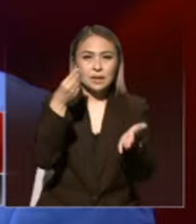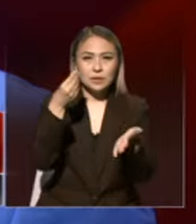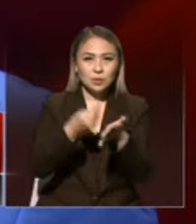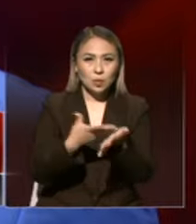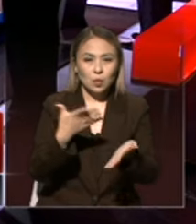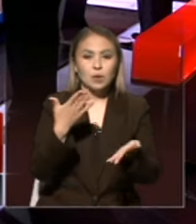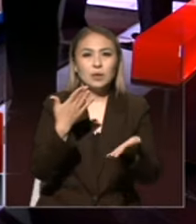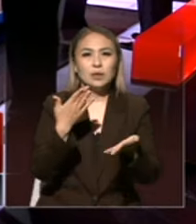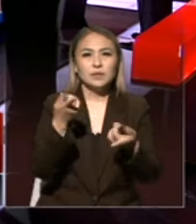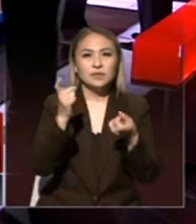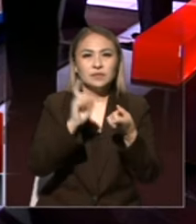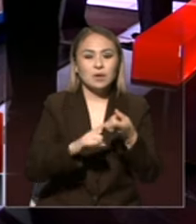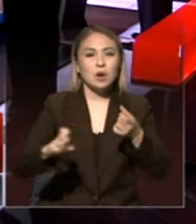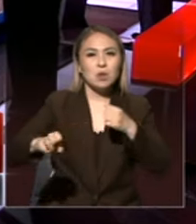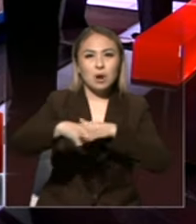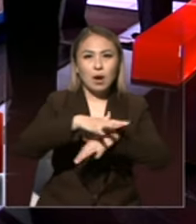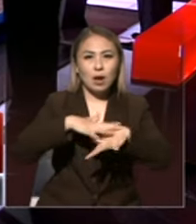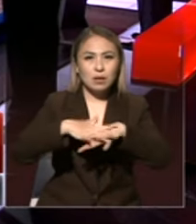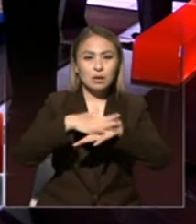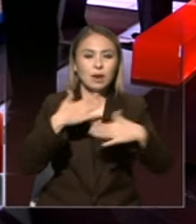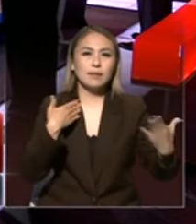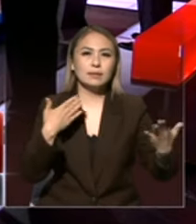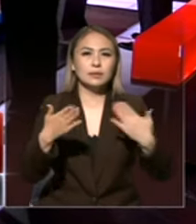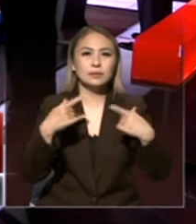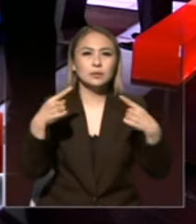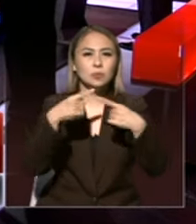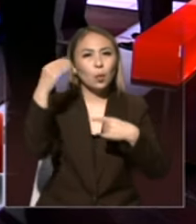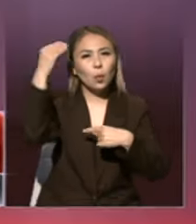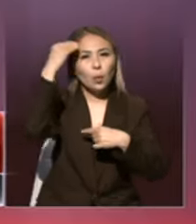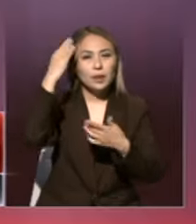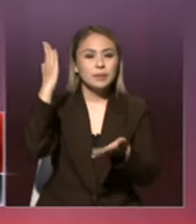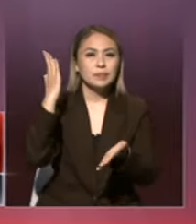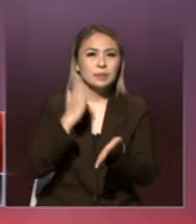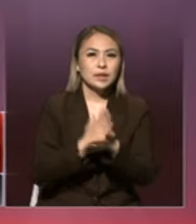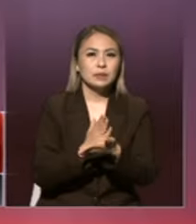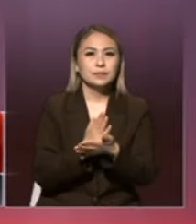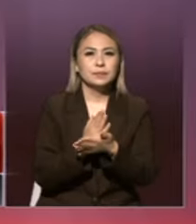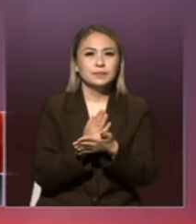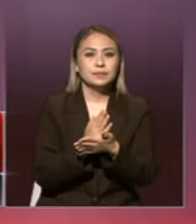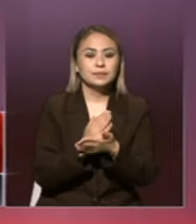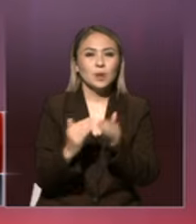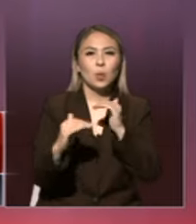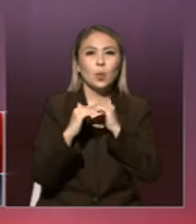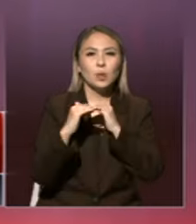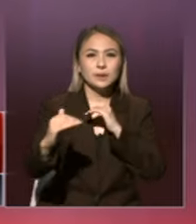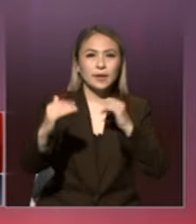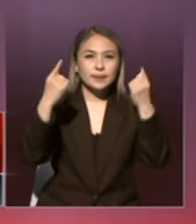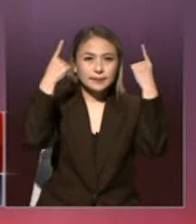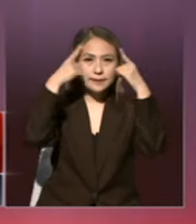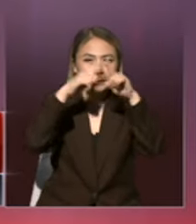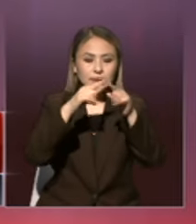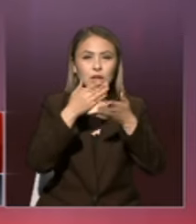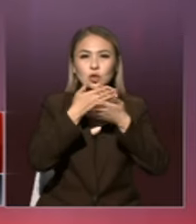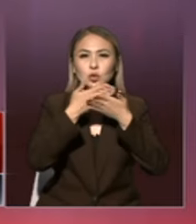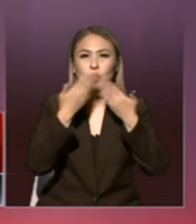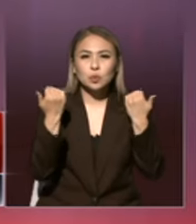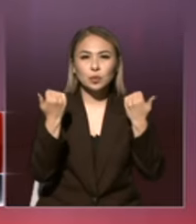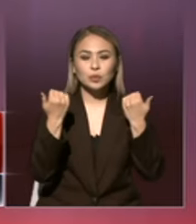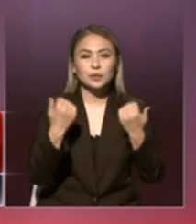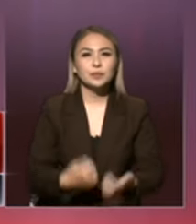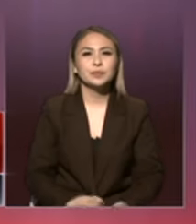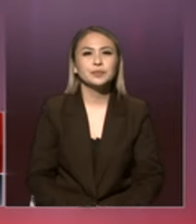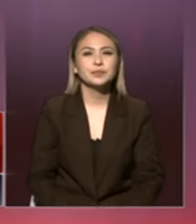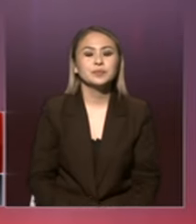бір халық арасында бір сондай бір ой бар. Отандық техникада утиль алым жоқ. Жоқ, сол ғой